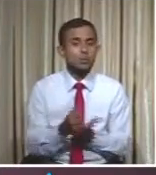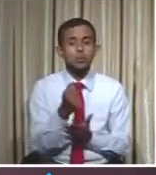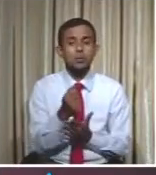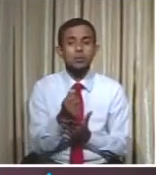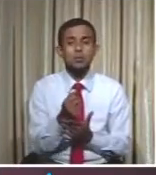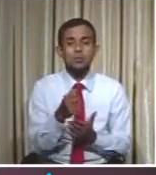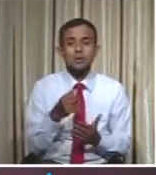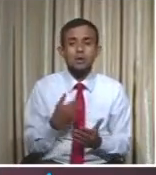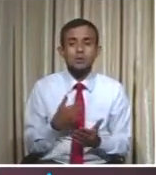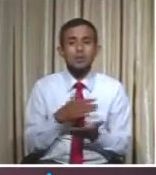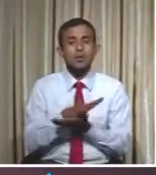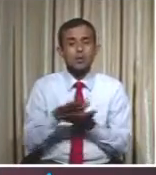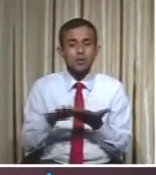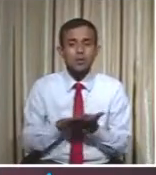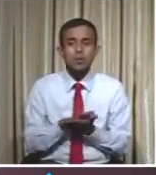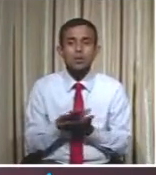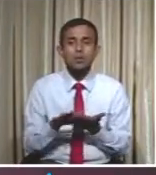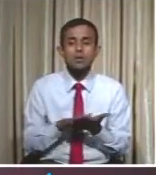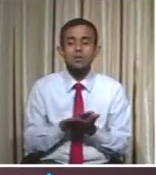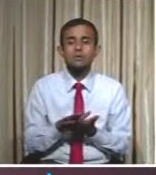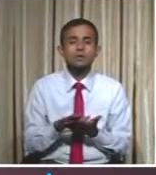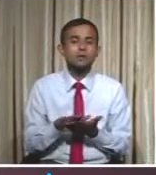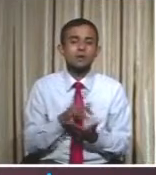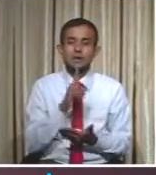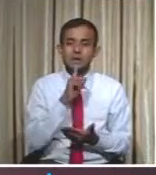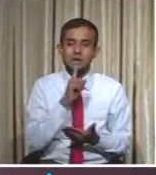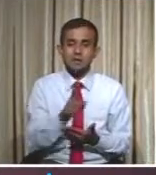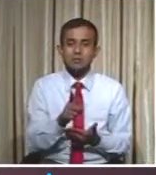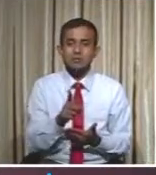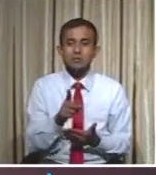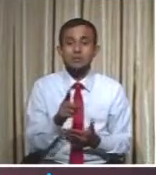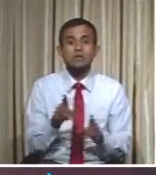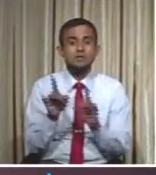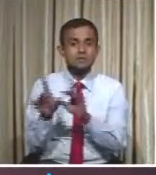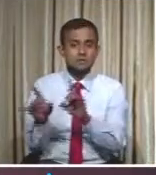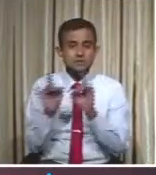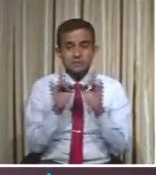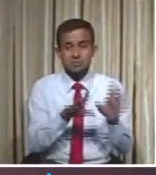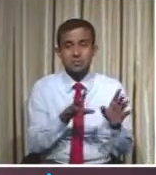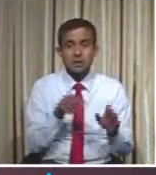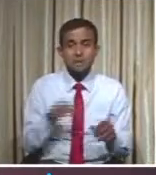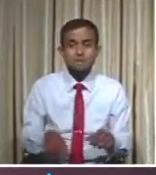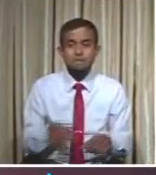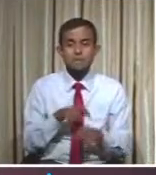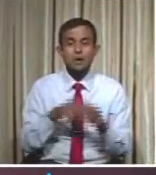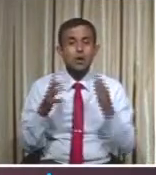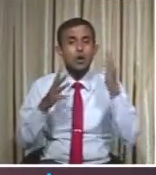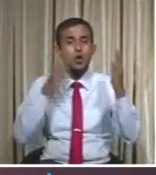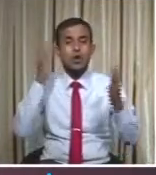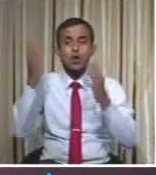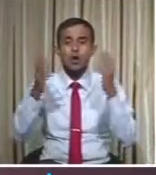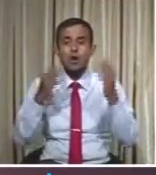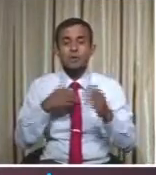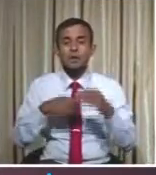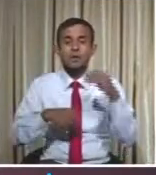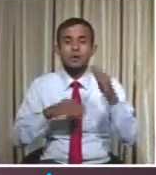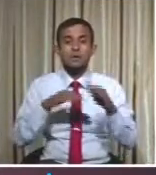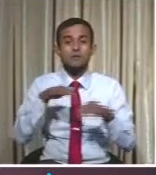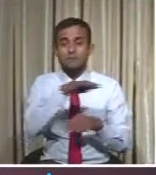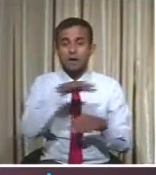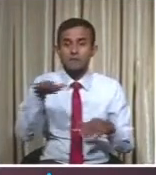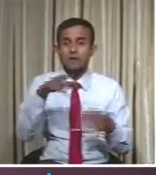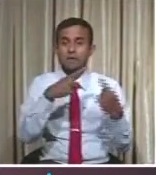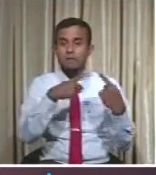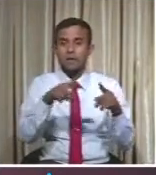බව අපිට හොඳින් පහදලා දුන්නා. ඒ හා සමානව මේ වෙලාවේ ගෝලීය වශයෙන් අපිට දේශගුණ විපර්යාසය